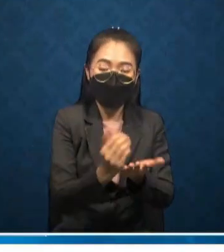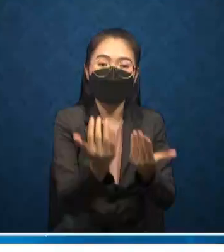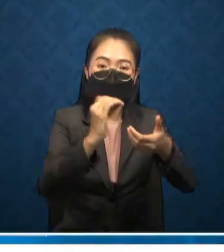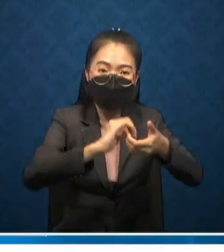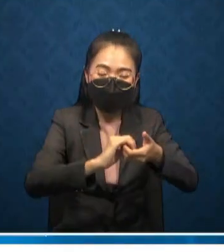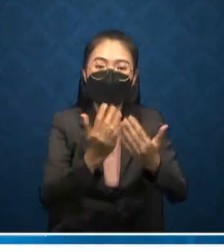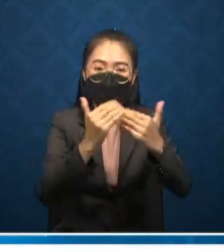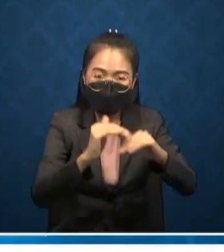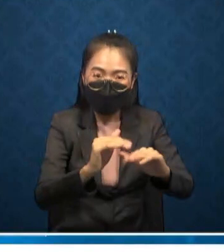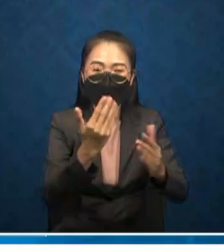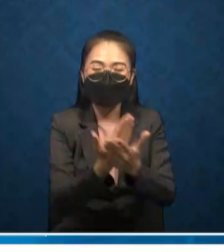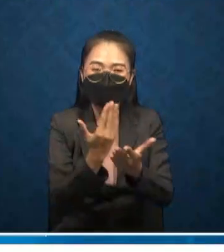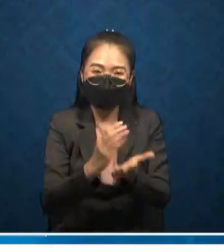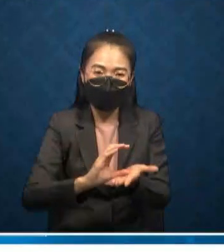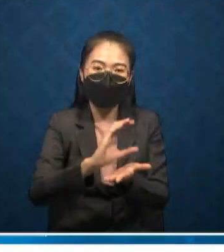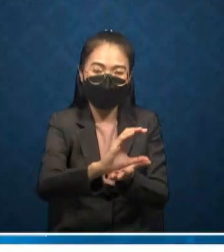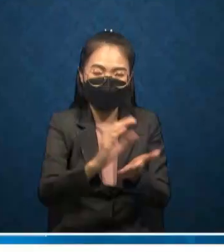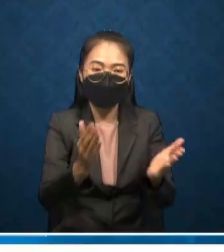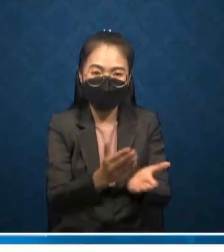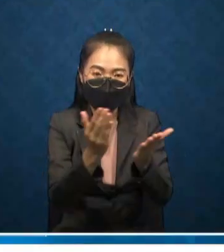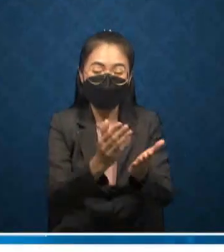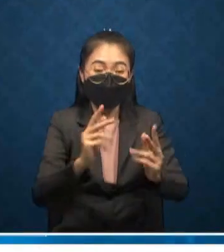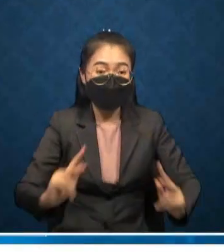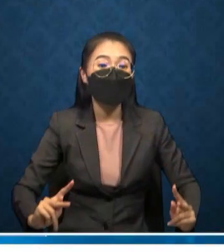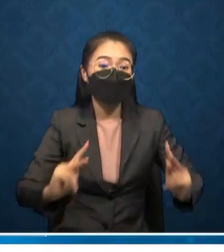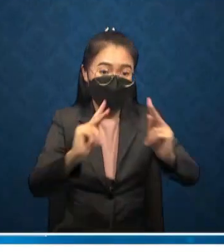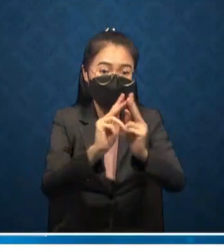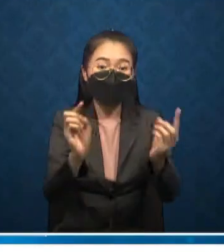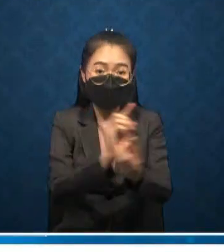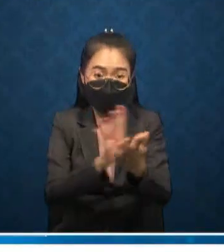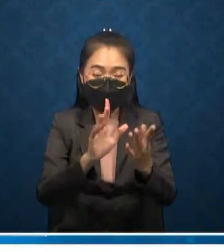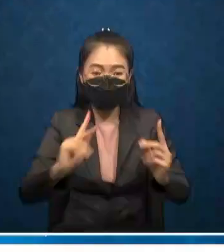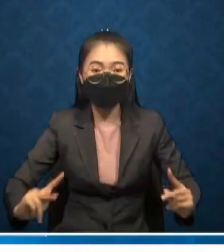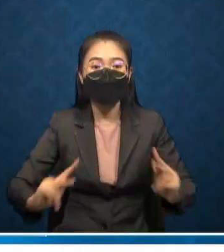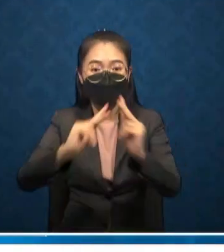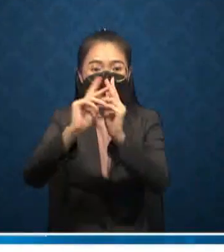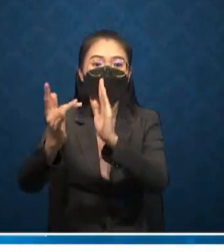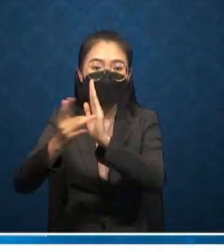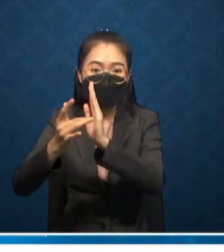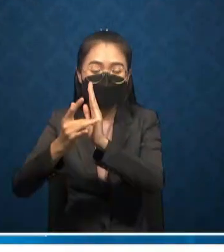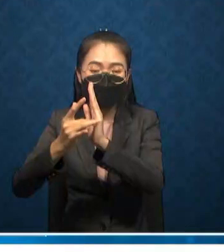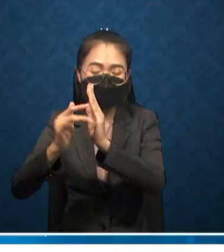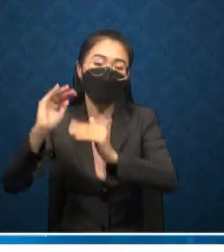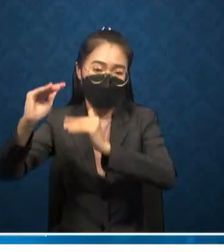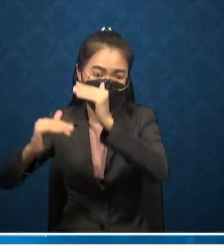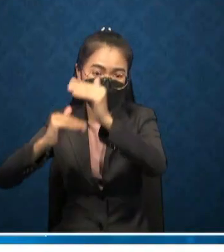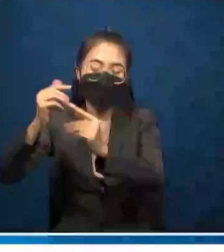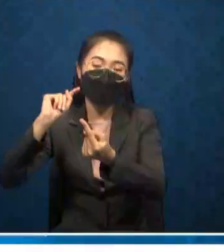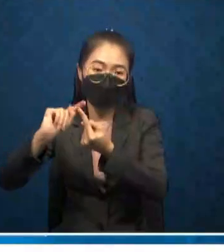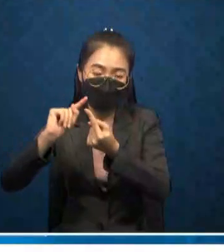งบประมาณได้ก็ทรวงวัฒนธรรมและกระทรวงดิจิตอลนะคะควรร่วมกันพัฒนาสื่อDigital